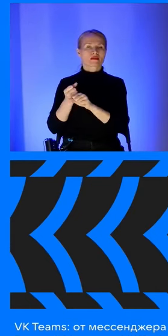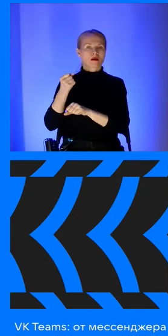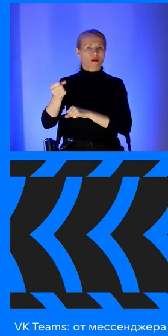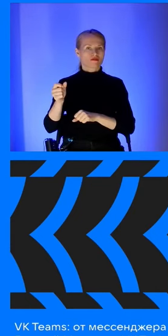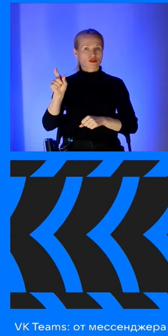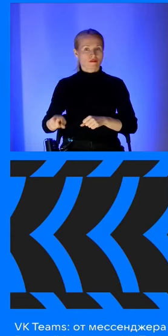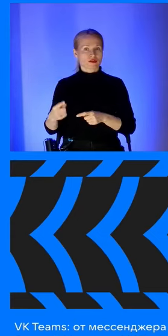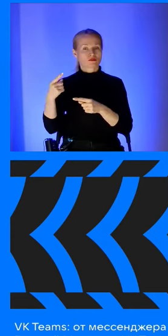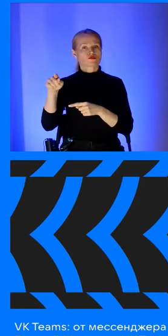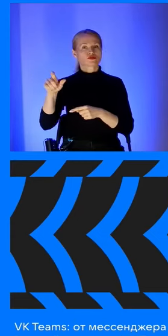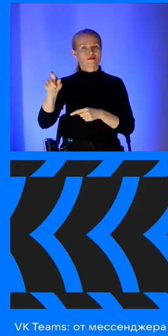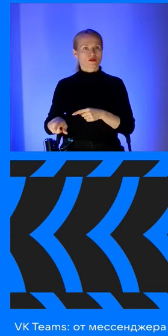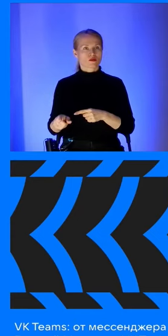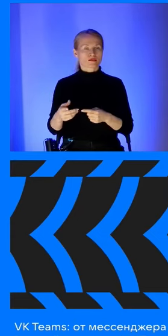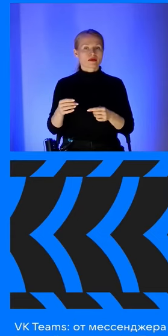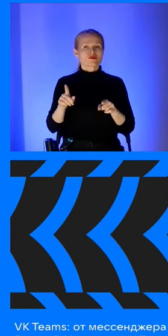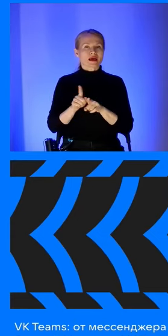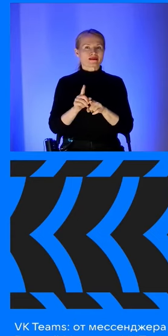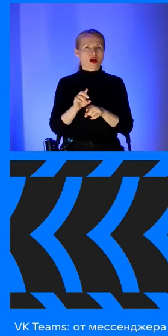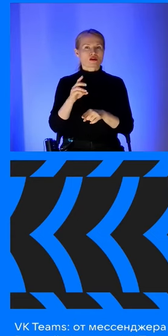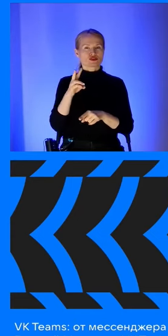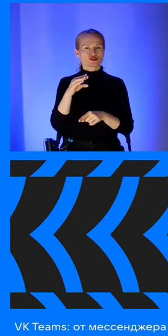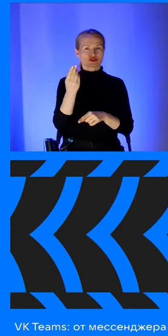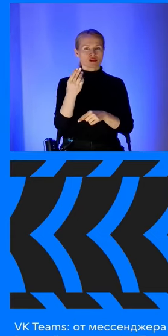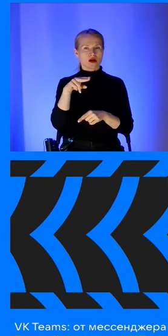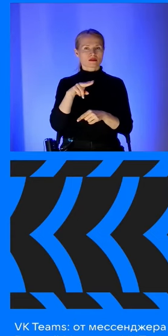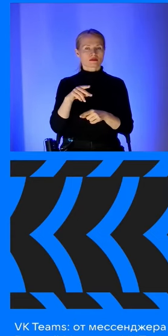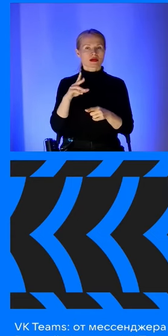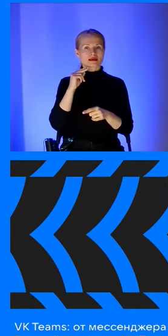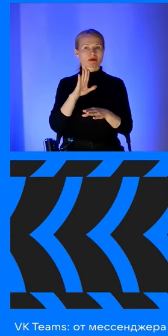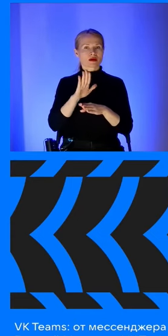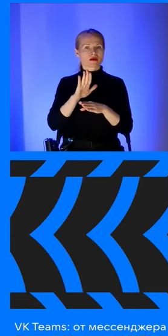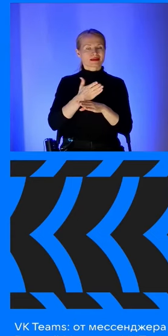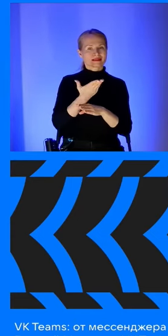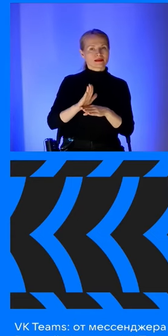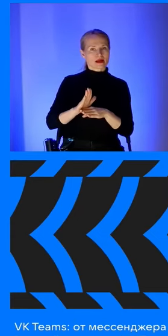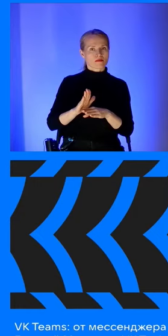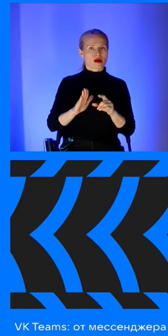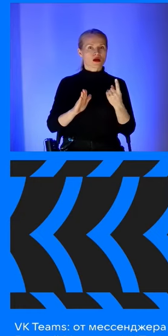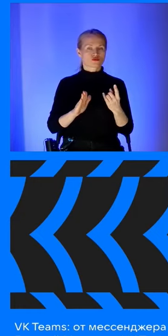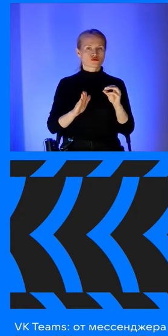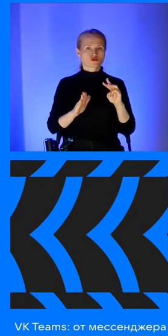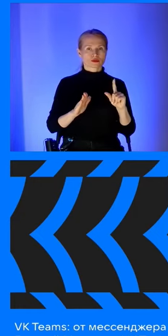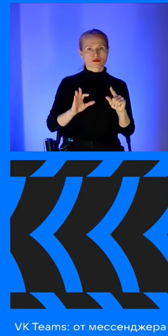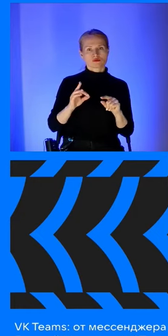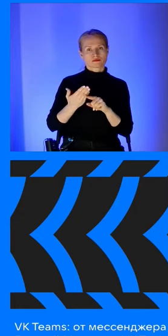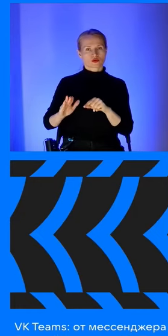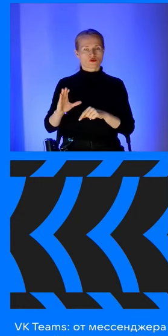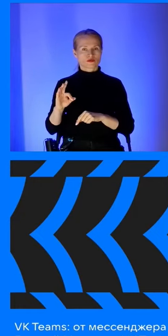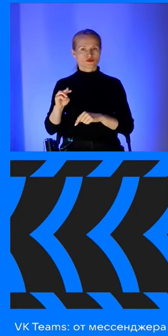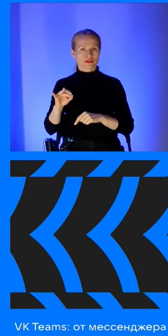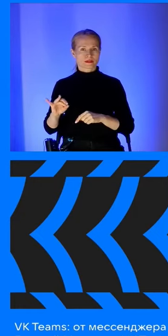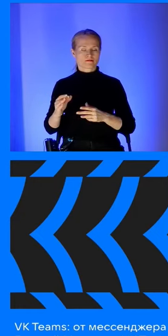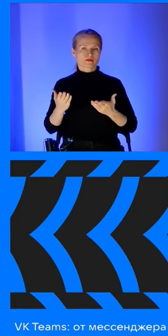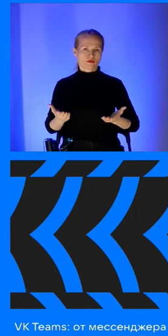регистратуру. По сути, это и есть шардинг, когда мы разделяем какую-то одну сущность, да, на множество более мелких. В данном случае вот ключ шардирования у нас какое-то